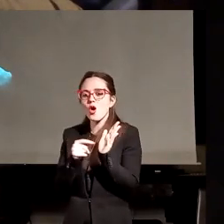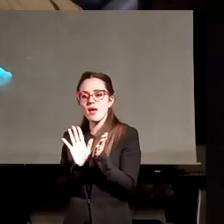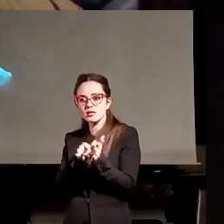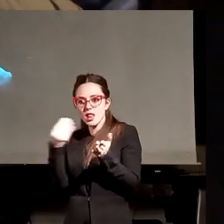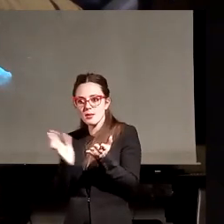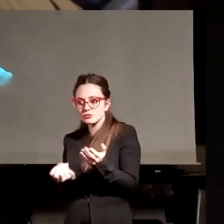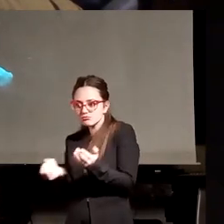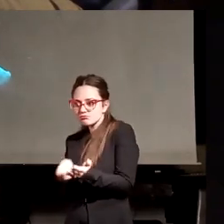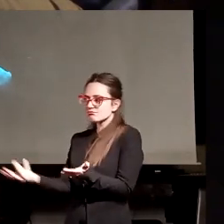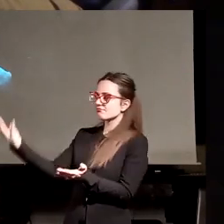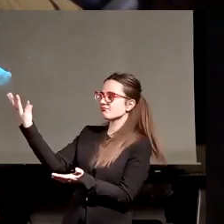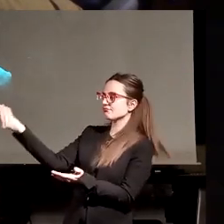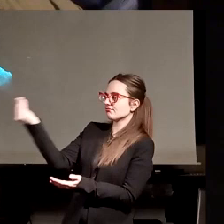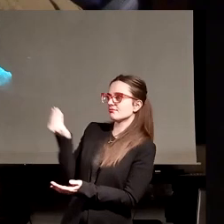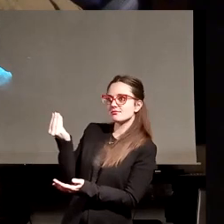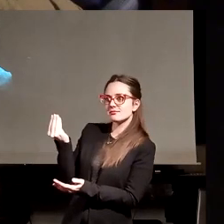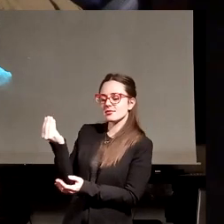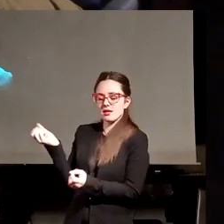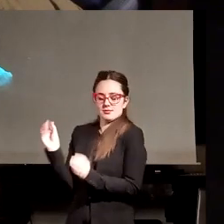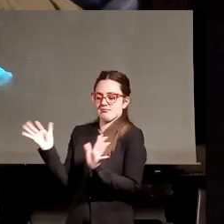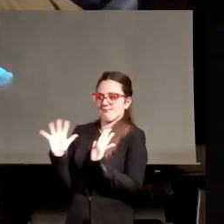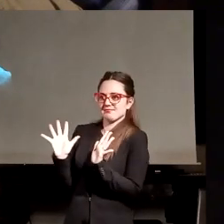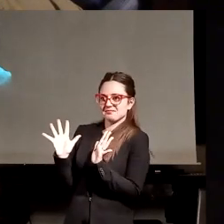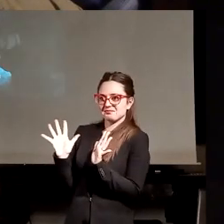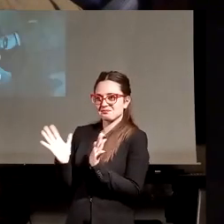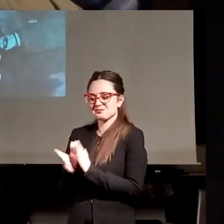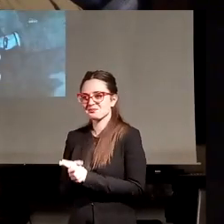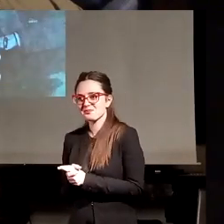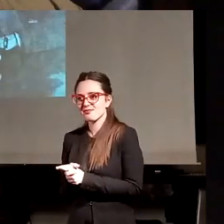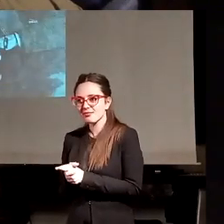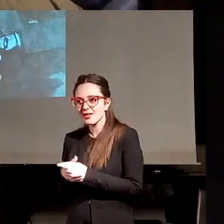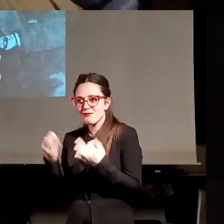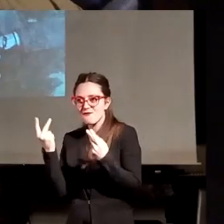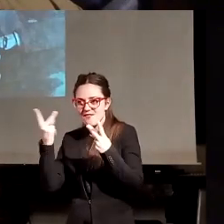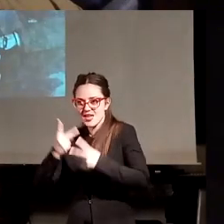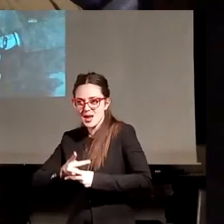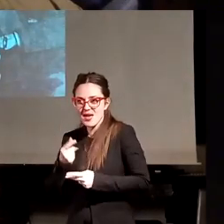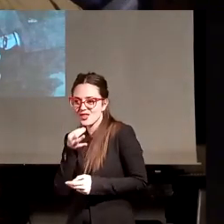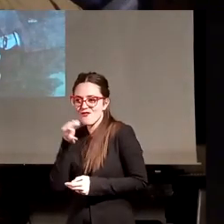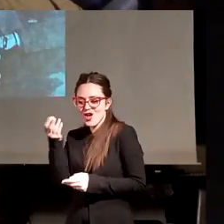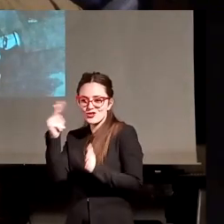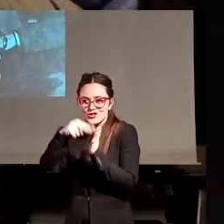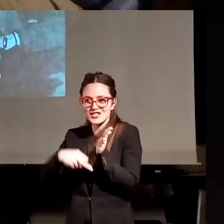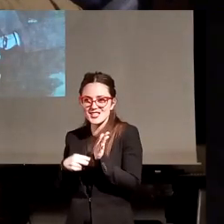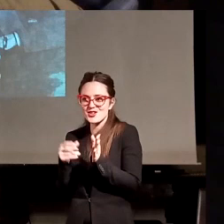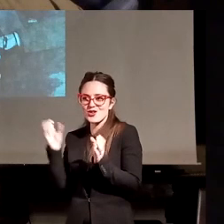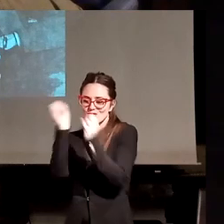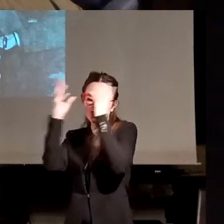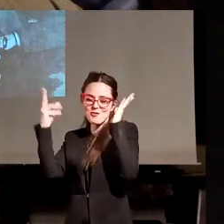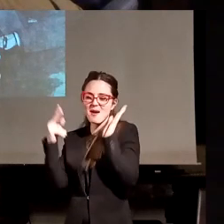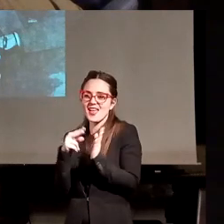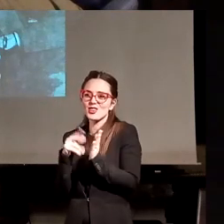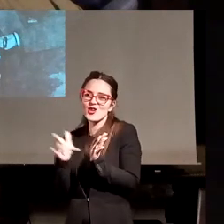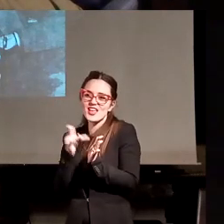viene da noi e ci toglie il sonno seriamente consiglio questa lettura di un fumetto